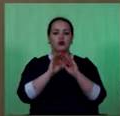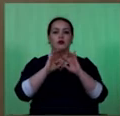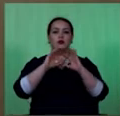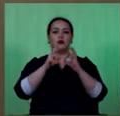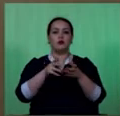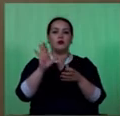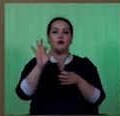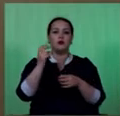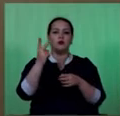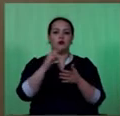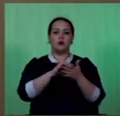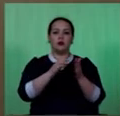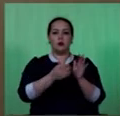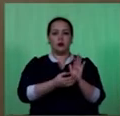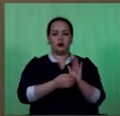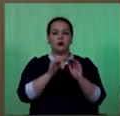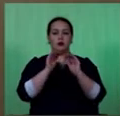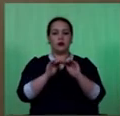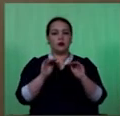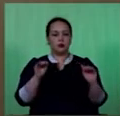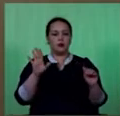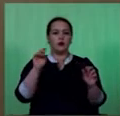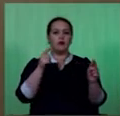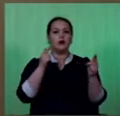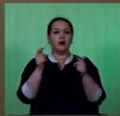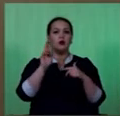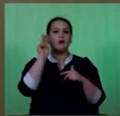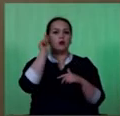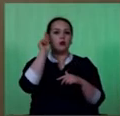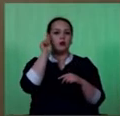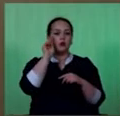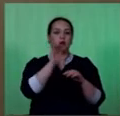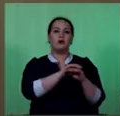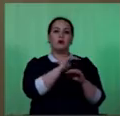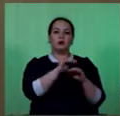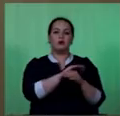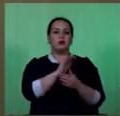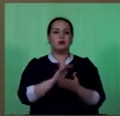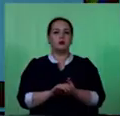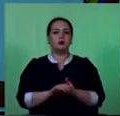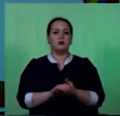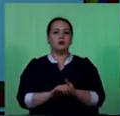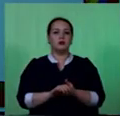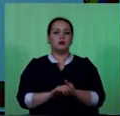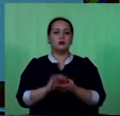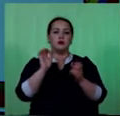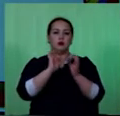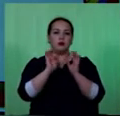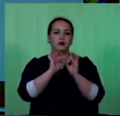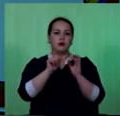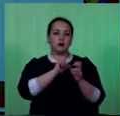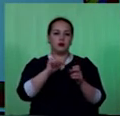во втором классе ребята вы готовы к уроку молодцы проверим